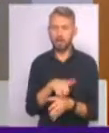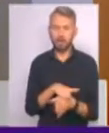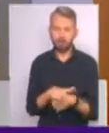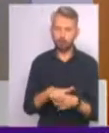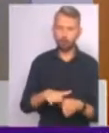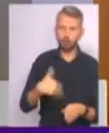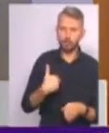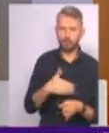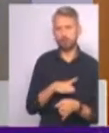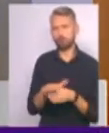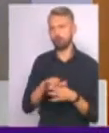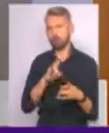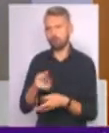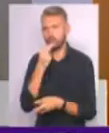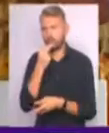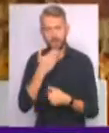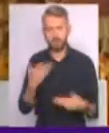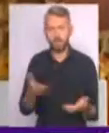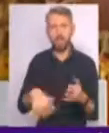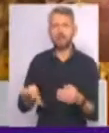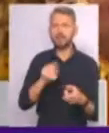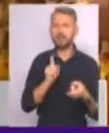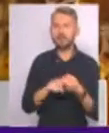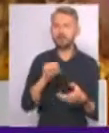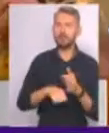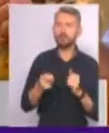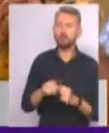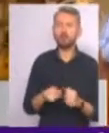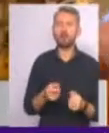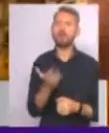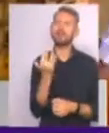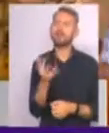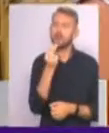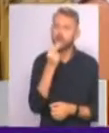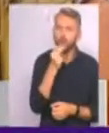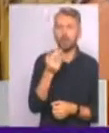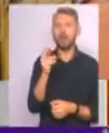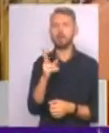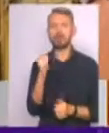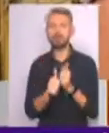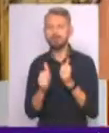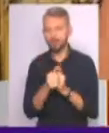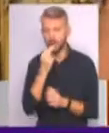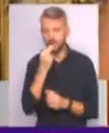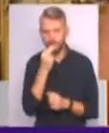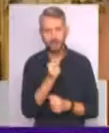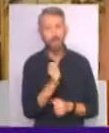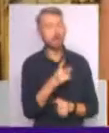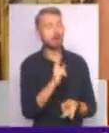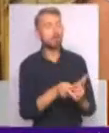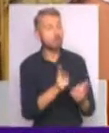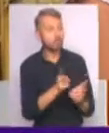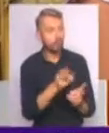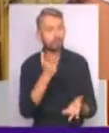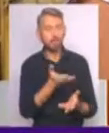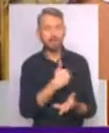або абсолютно конечно. Шкідливих продуктів. Абсолютно все согласна. Залежить від того, в якій кількості і як часто ви їх... І як ми їх приготовимо.